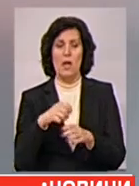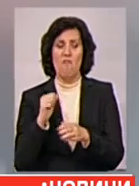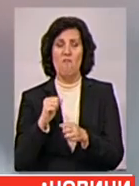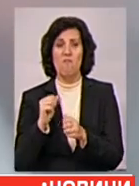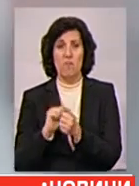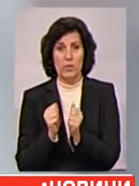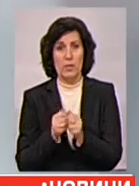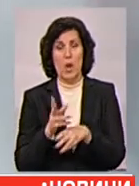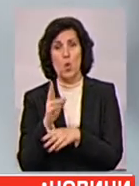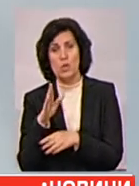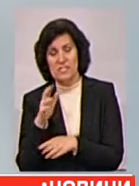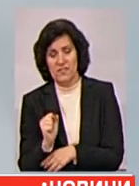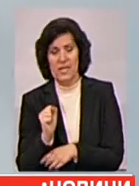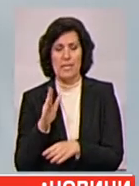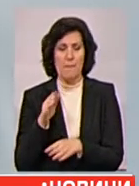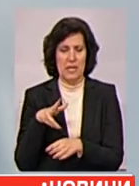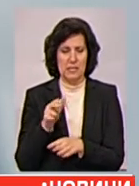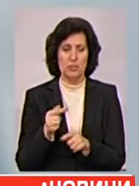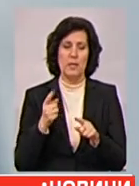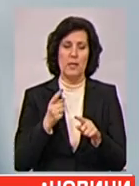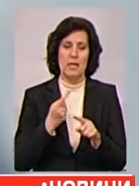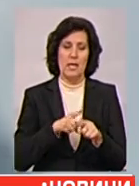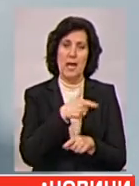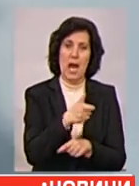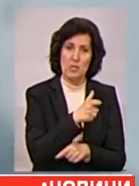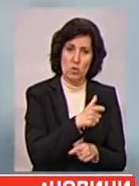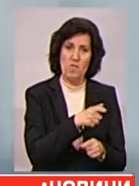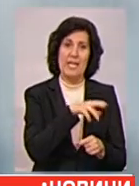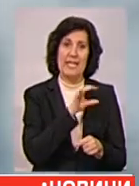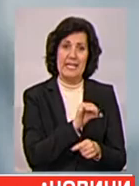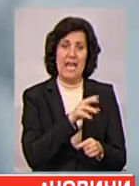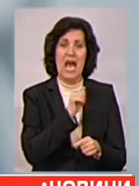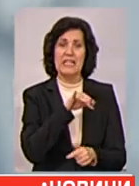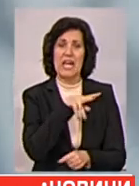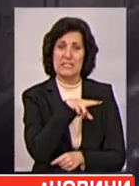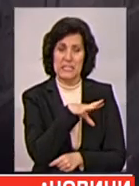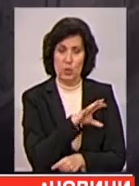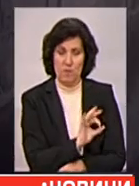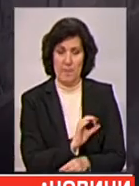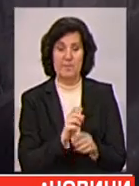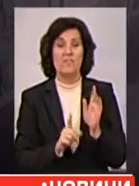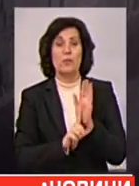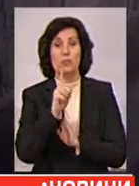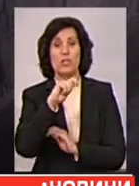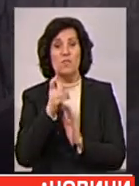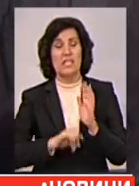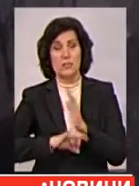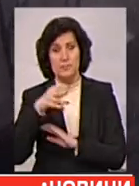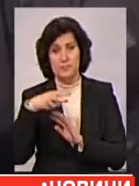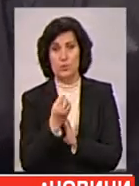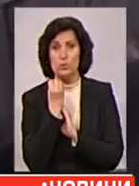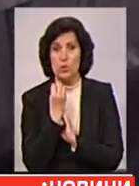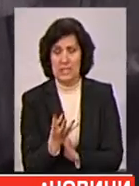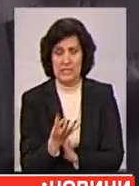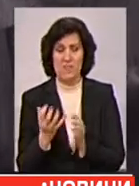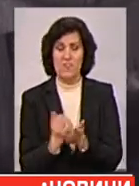поділяють на коксівне та енергетичне, що в свою чергу поділяється на газове марки Г та антрацитове марки А. Від початку війни на Сході у